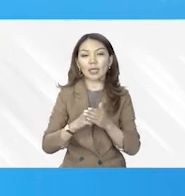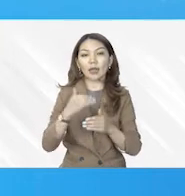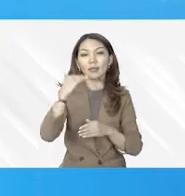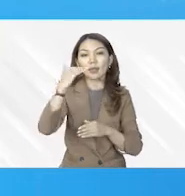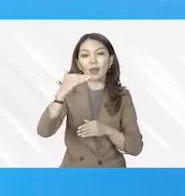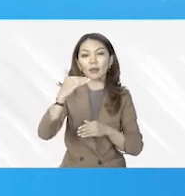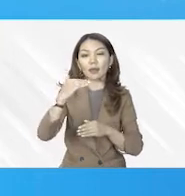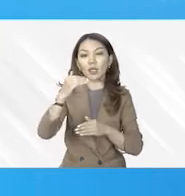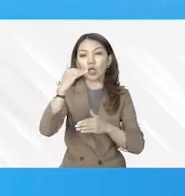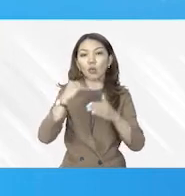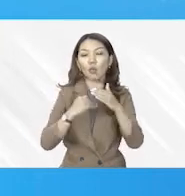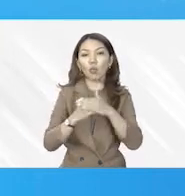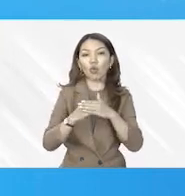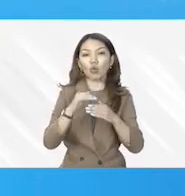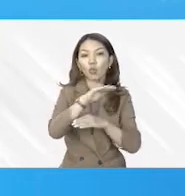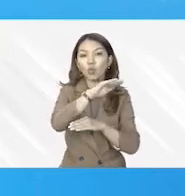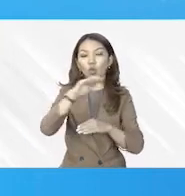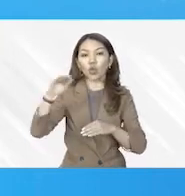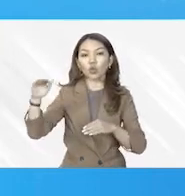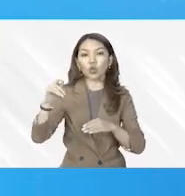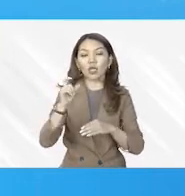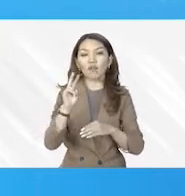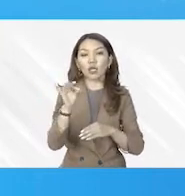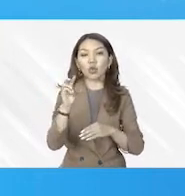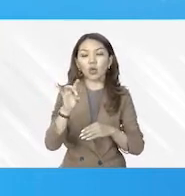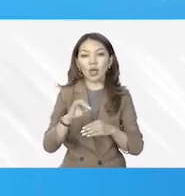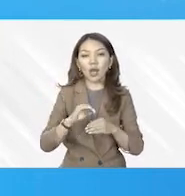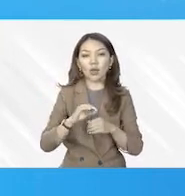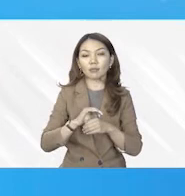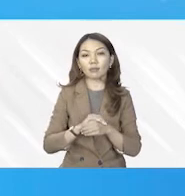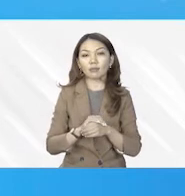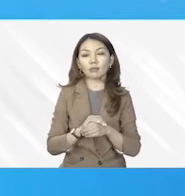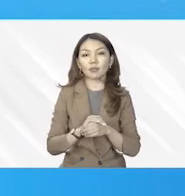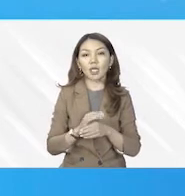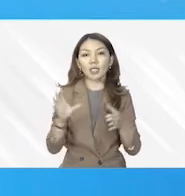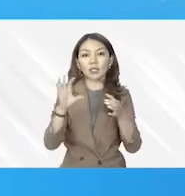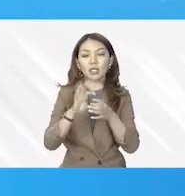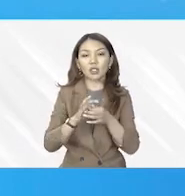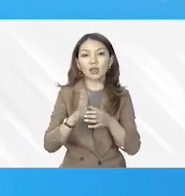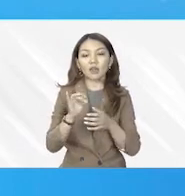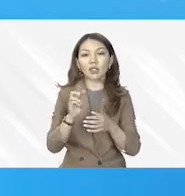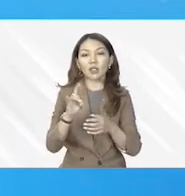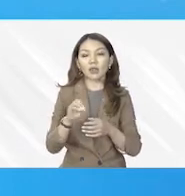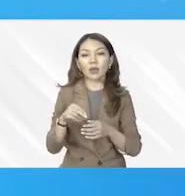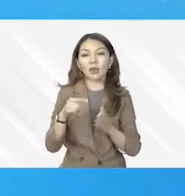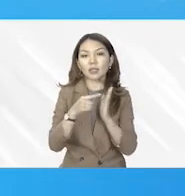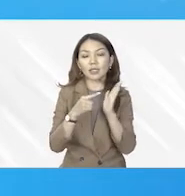плоскостью экватора. Центромеры хромосом соединяются с нитями веретена деления.